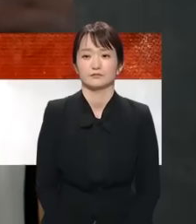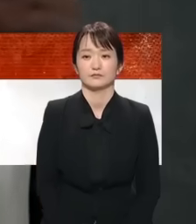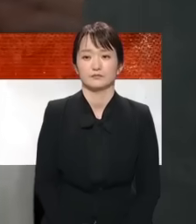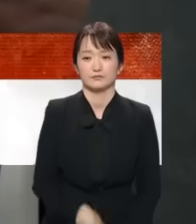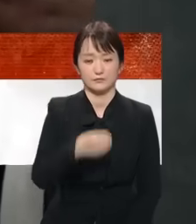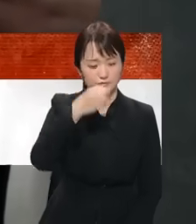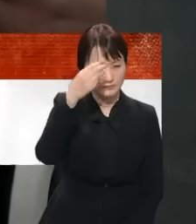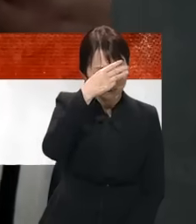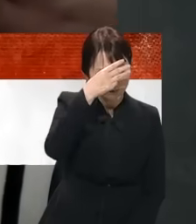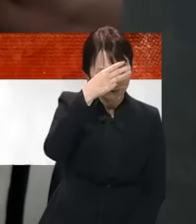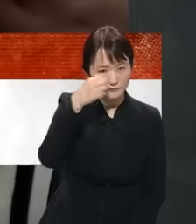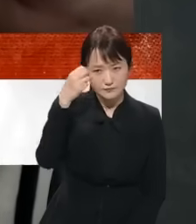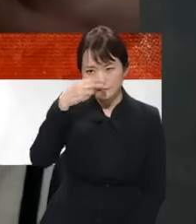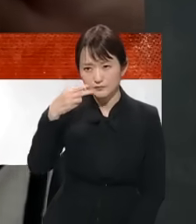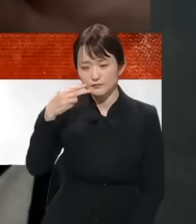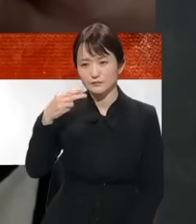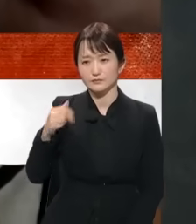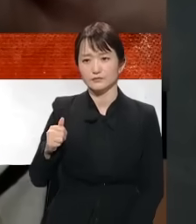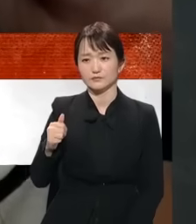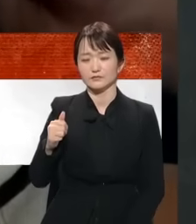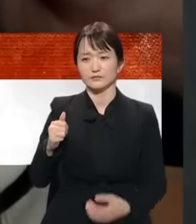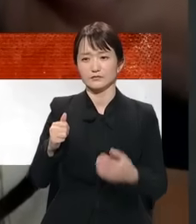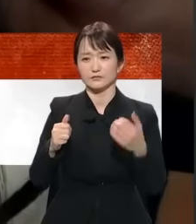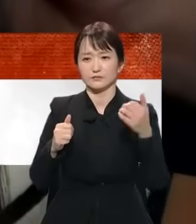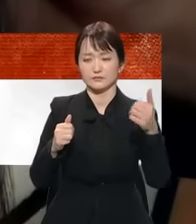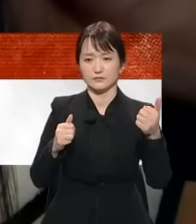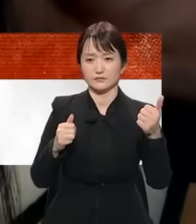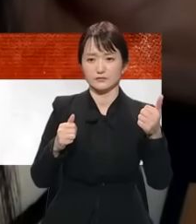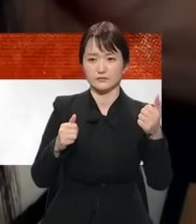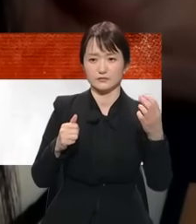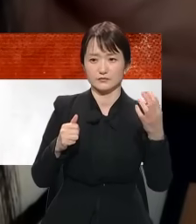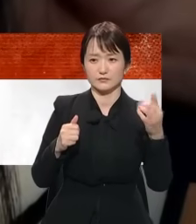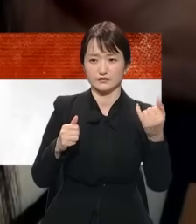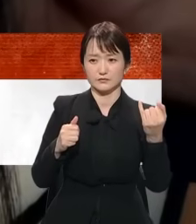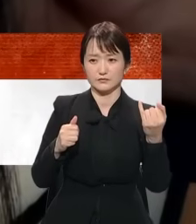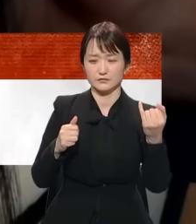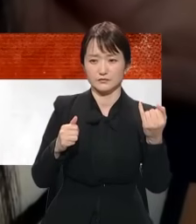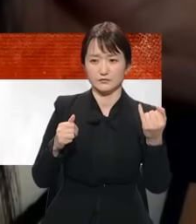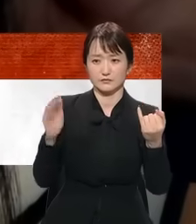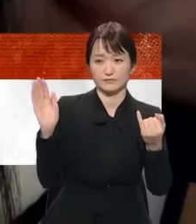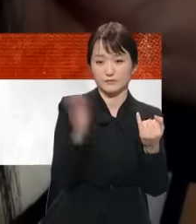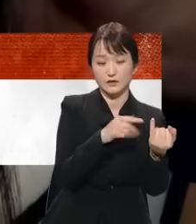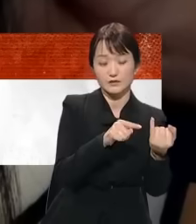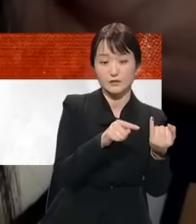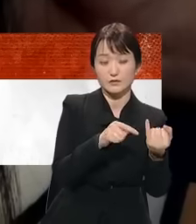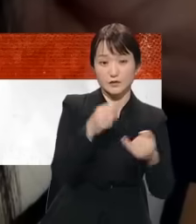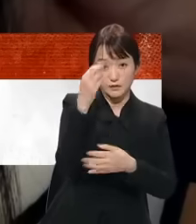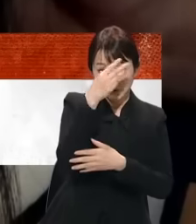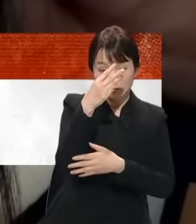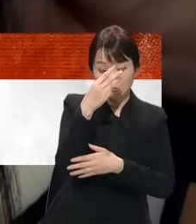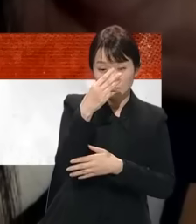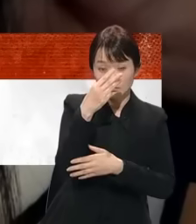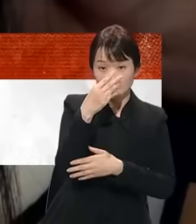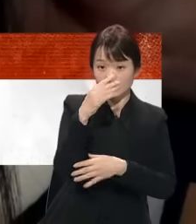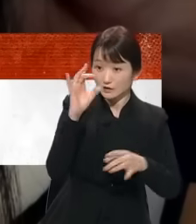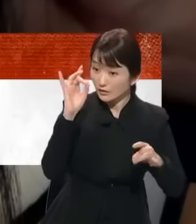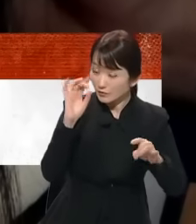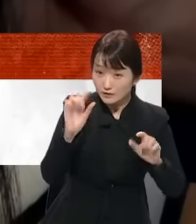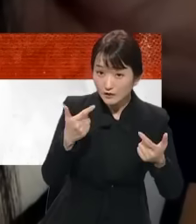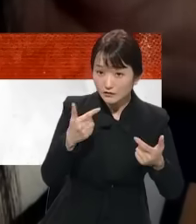3학년을 2학년이 때리면은 3학년 선배들이 가만히 놔둘까요? 이 3학년은 무시하네? 라고가 나오겠죠.